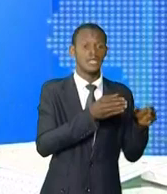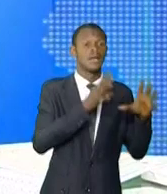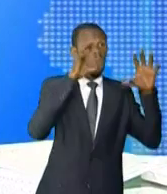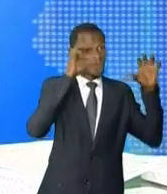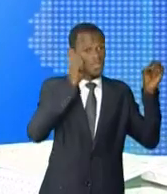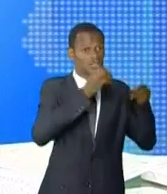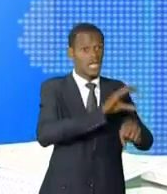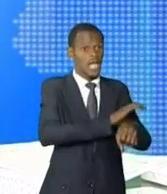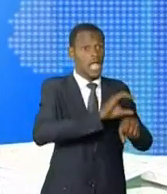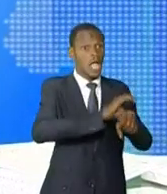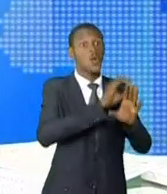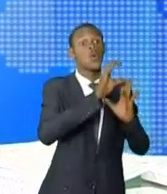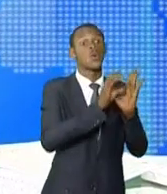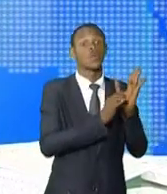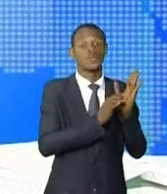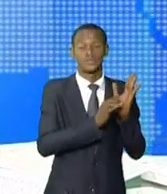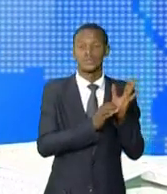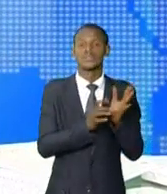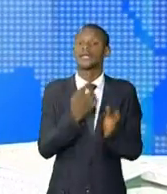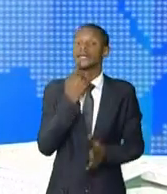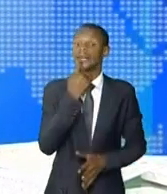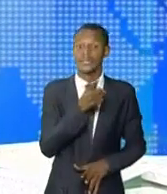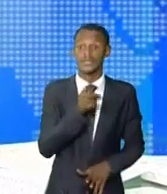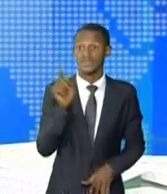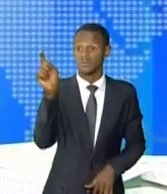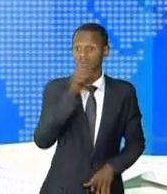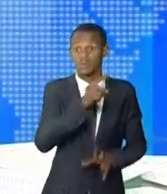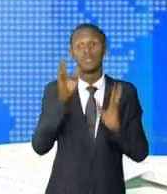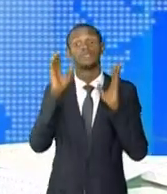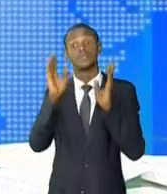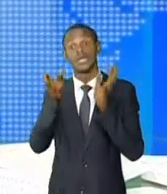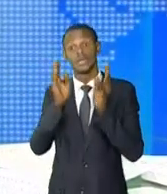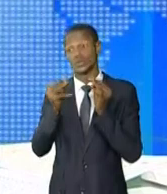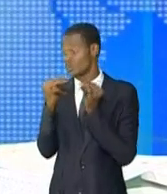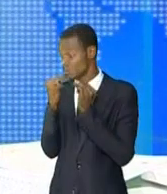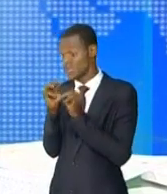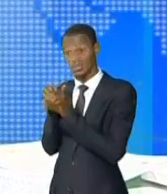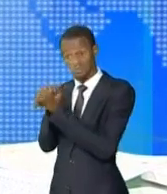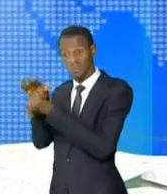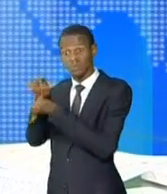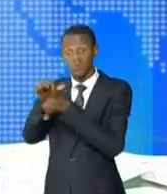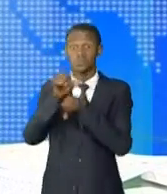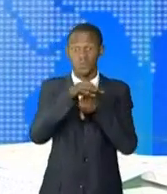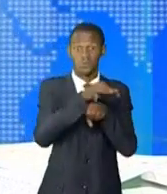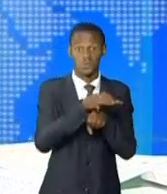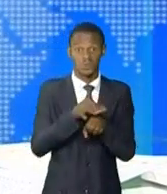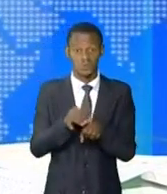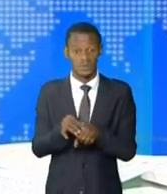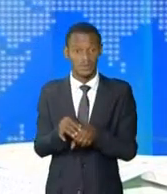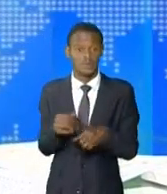tient à souligner que tous ces actes n'engagent ni la précité, ni la